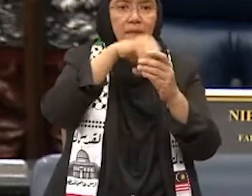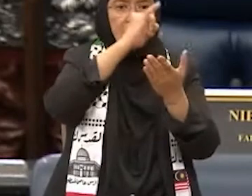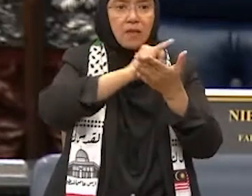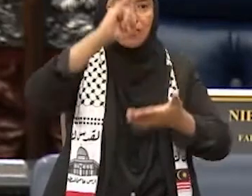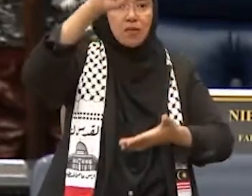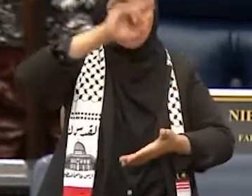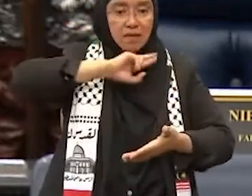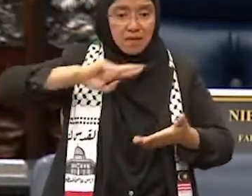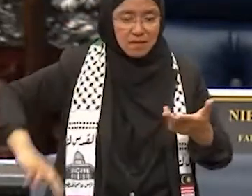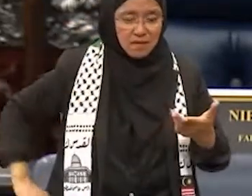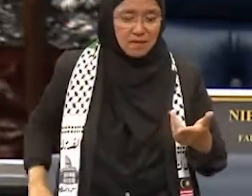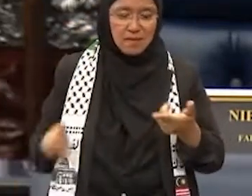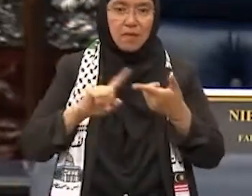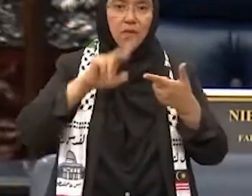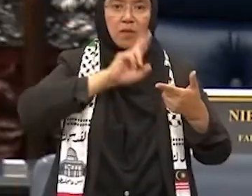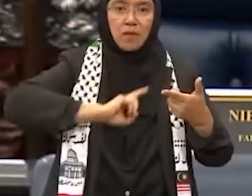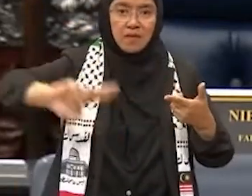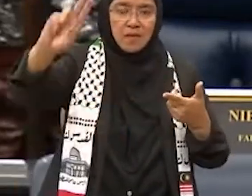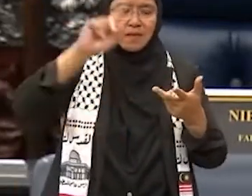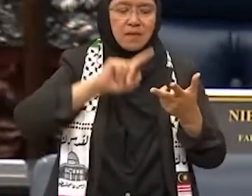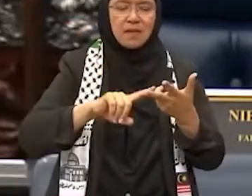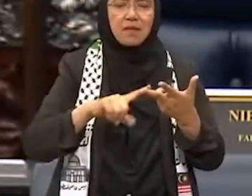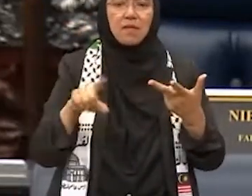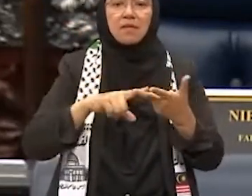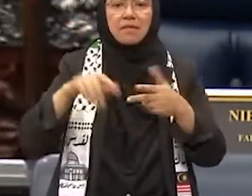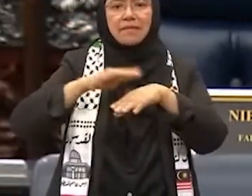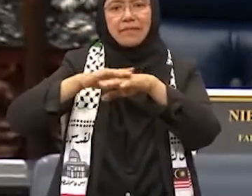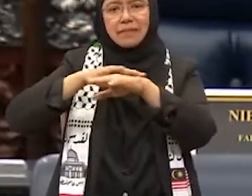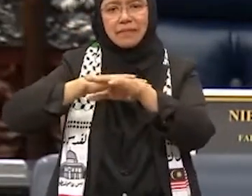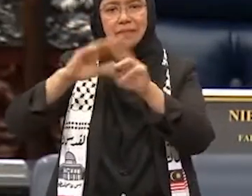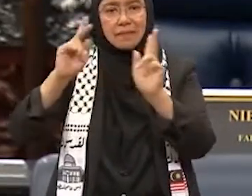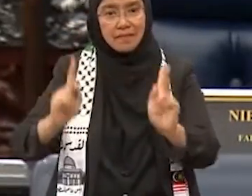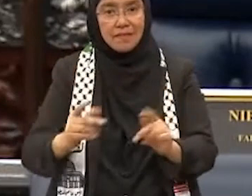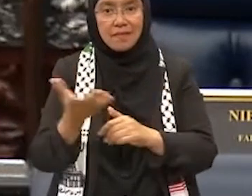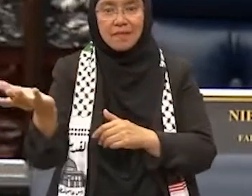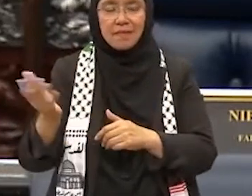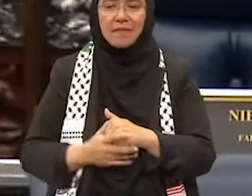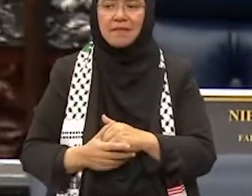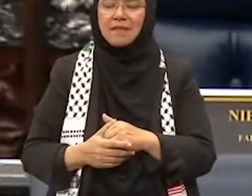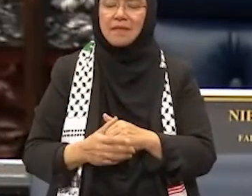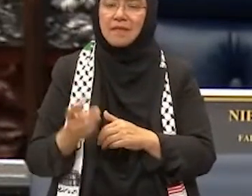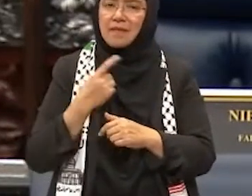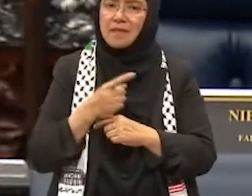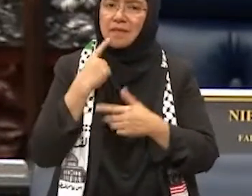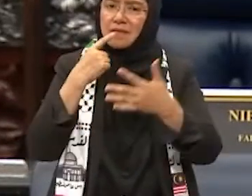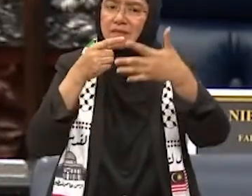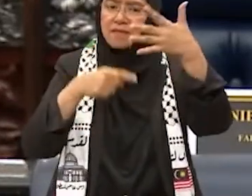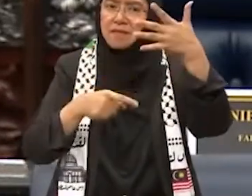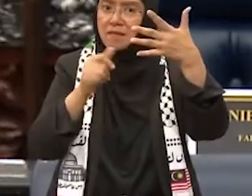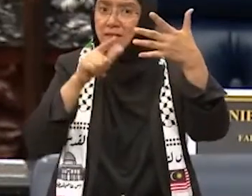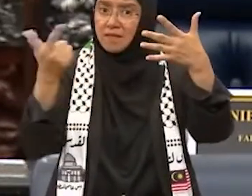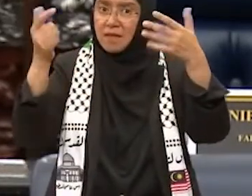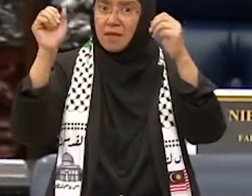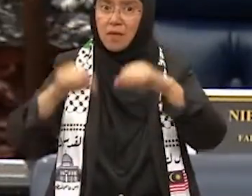perkauman tapi tambahan kepada itu ada juga kandungan yang boleh diambil tindakan berlandaskan seksyen